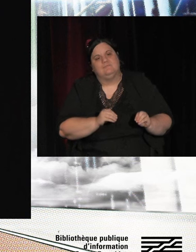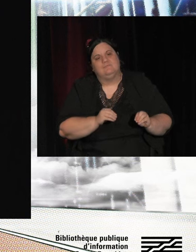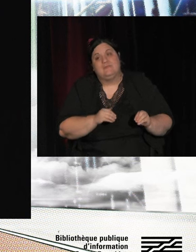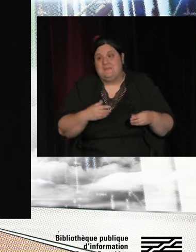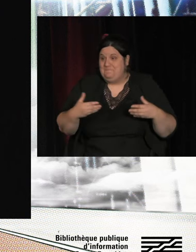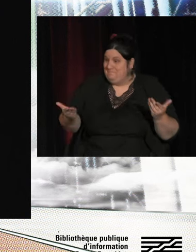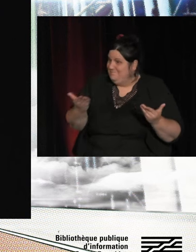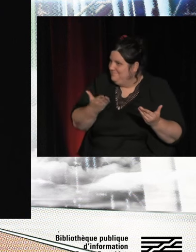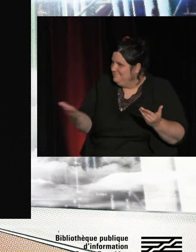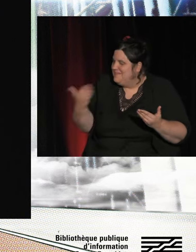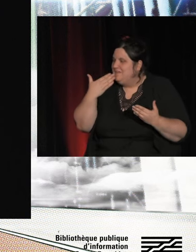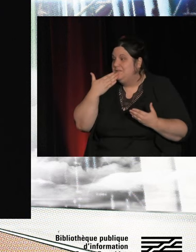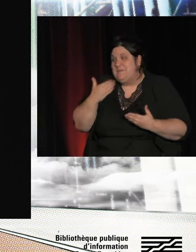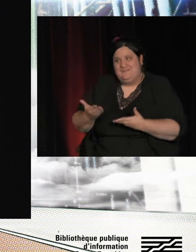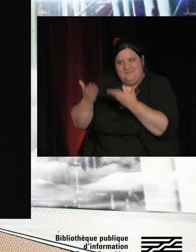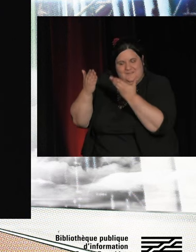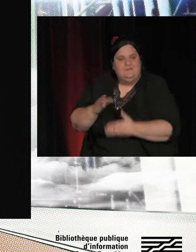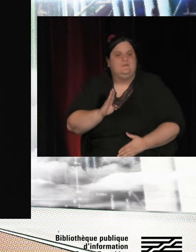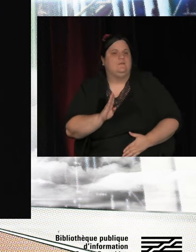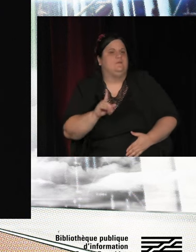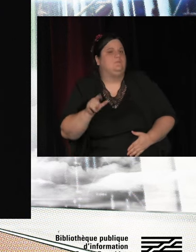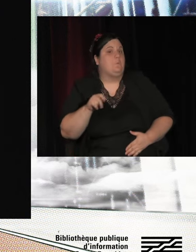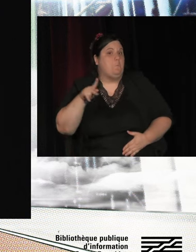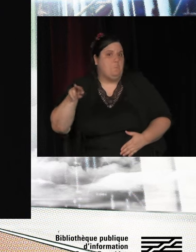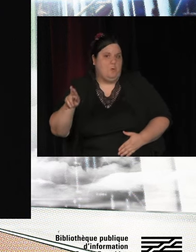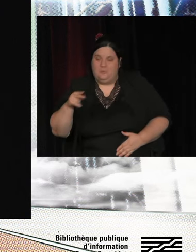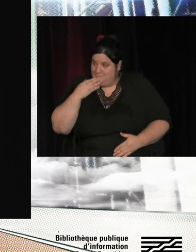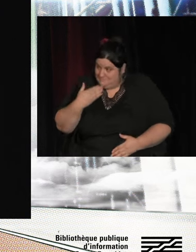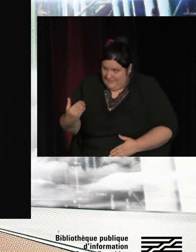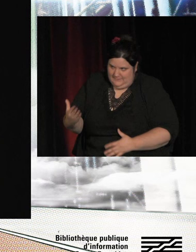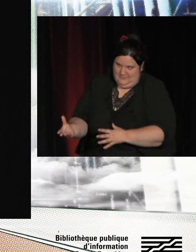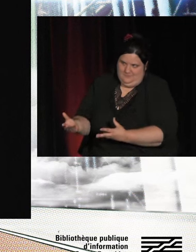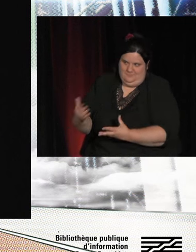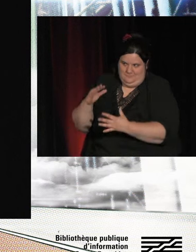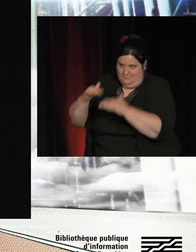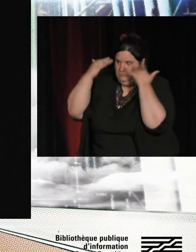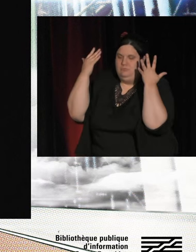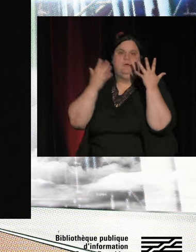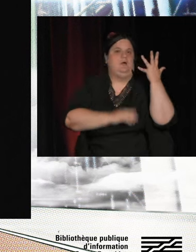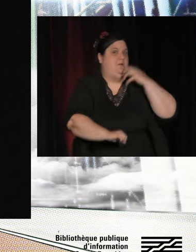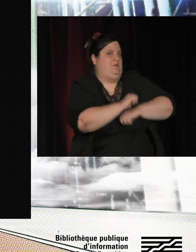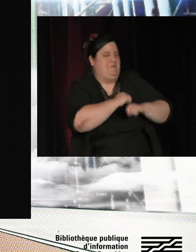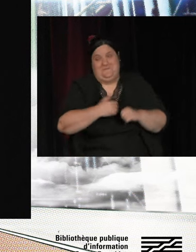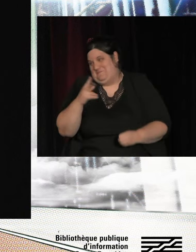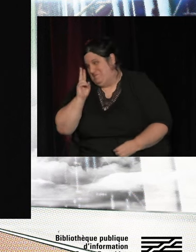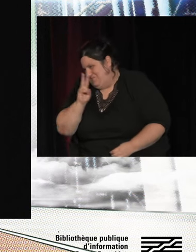Et encore une fois, donc merci à Bluepeu de m'avoir aidé à mettre tout ça en place, parce que c'est